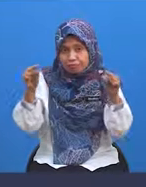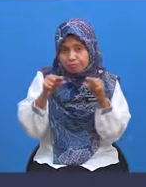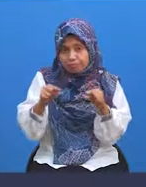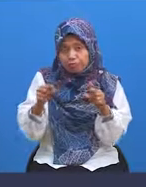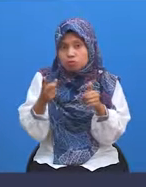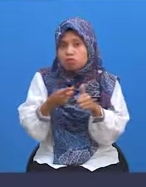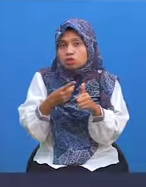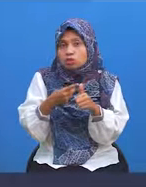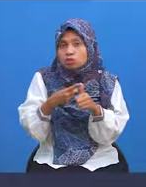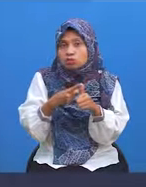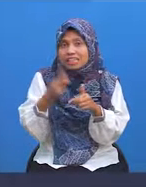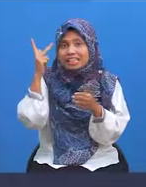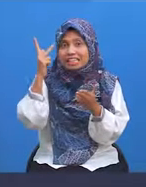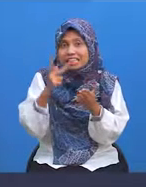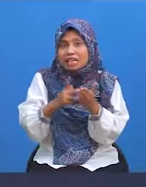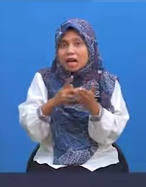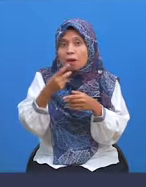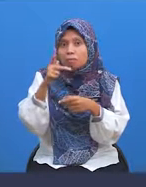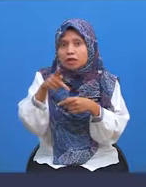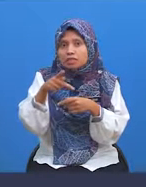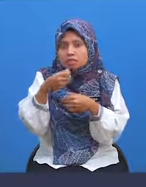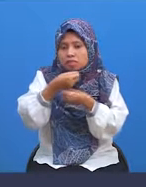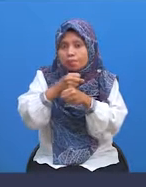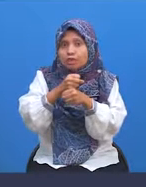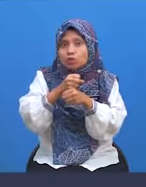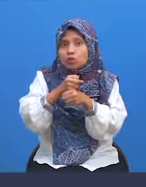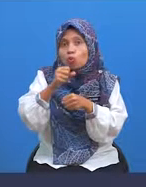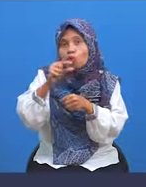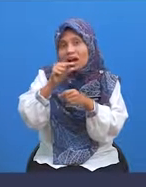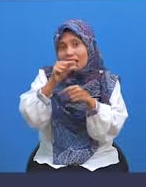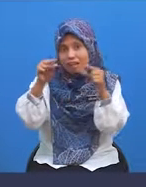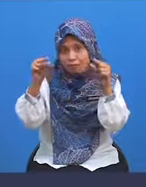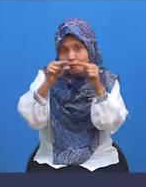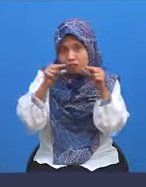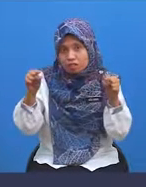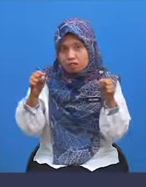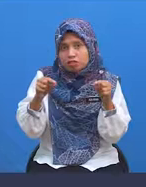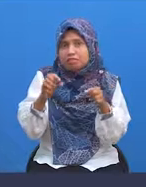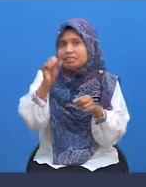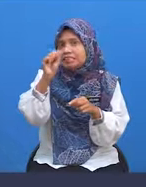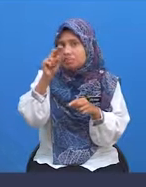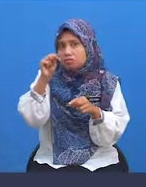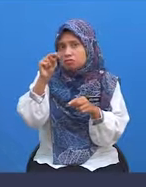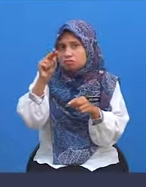pasti bentuk graf sama ada sin, cos ataupun tangent.